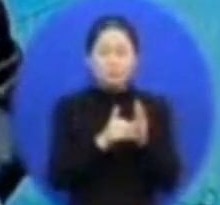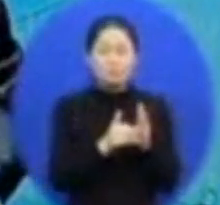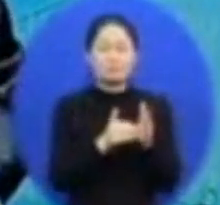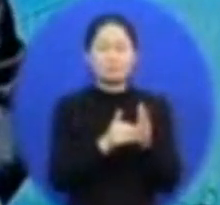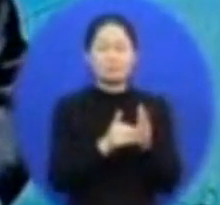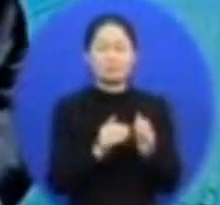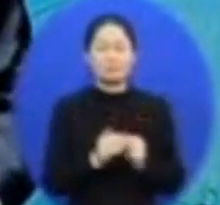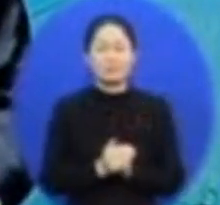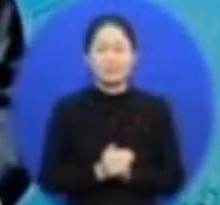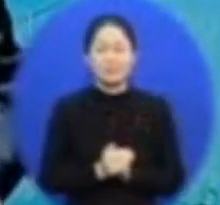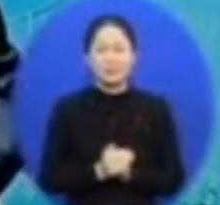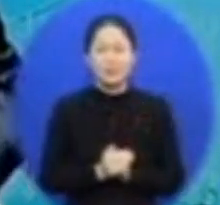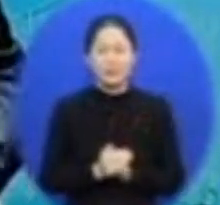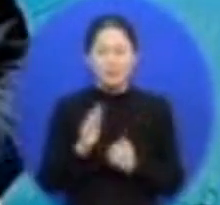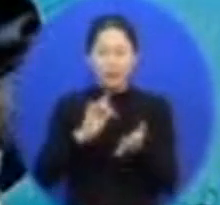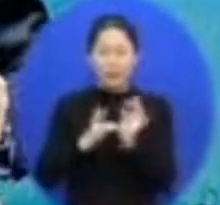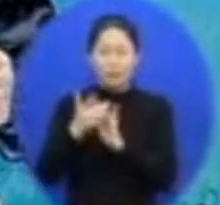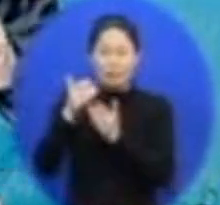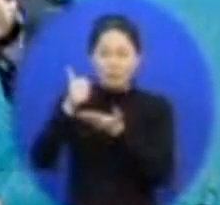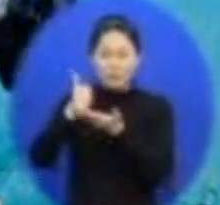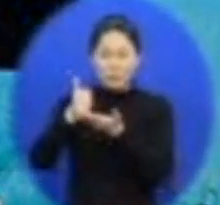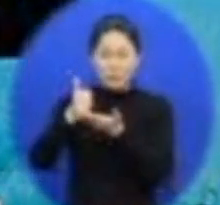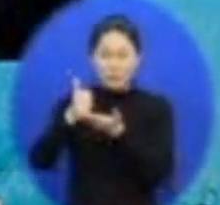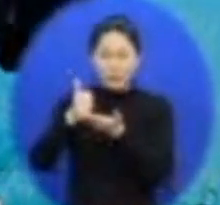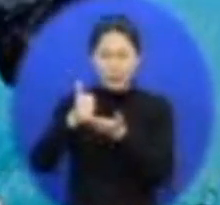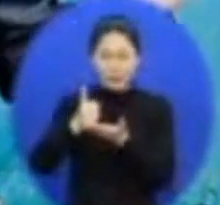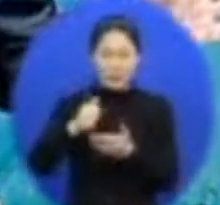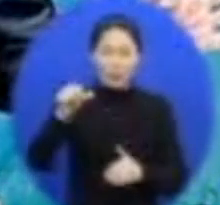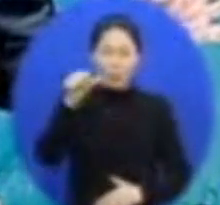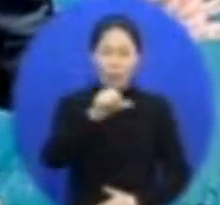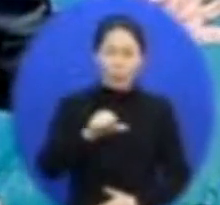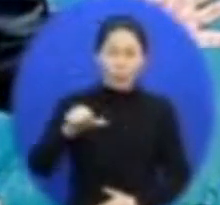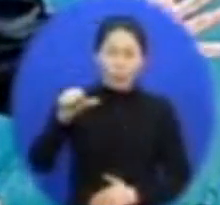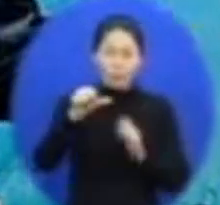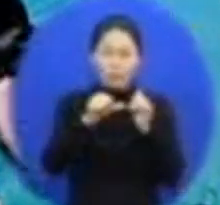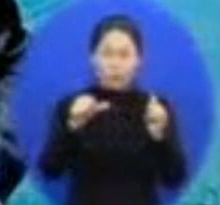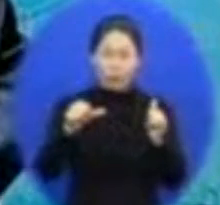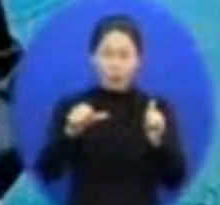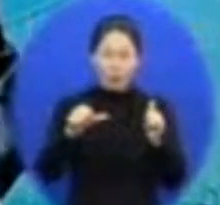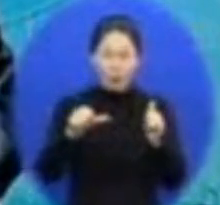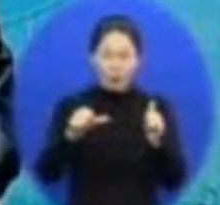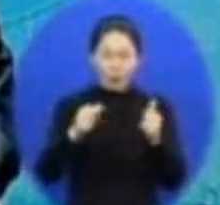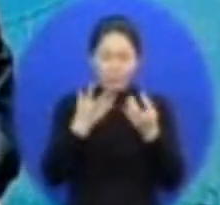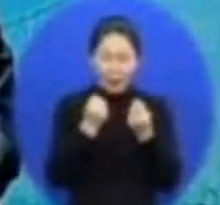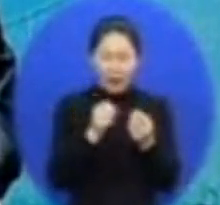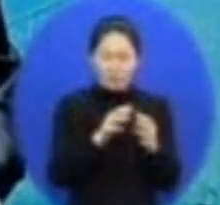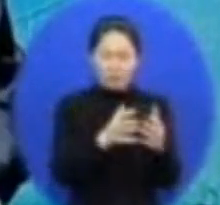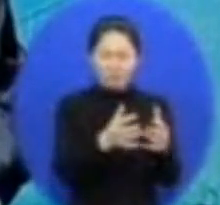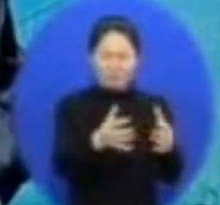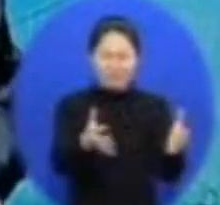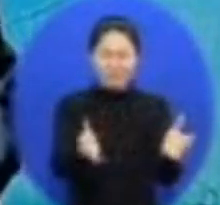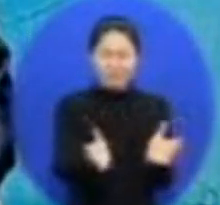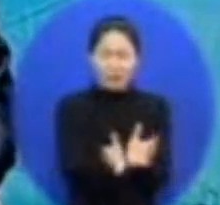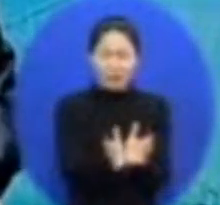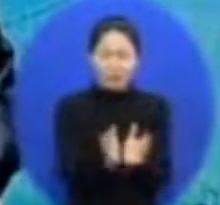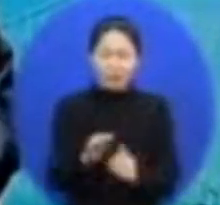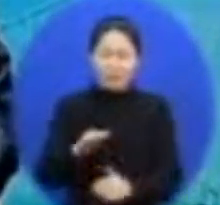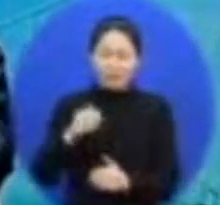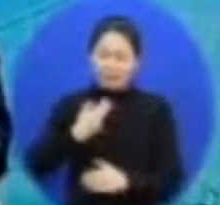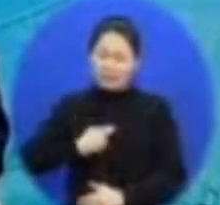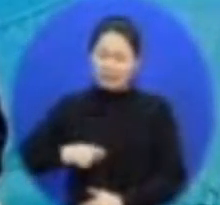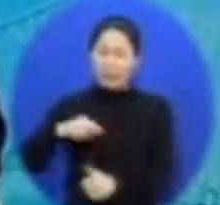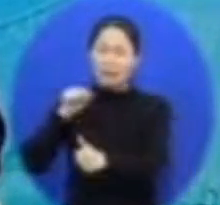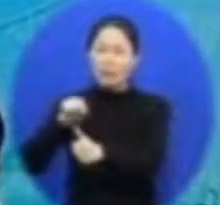겁니다 예수님이 5000명이 넘는 무리들을 놓고 제자들에게 너희들이 저들을